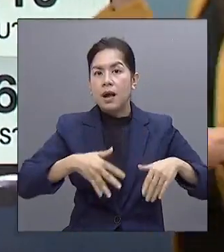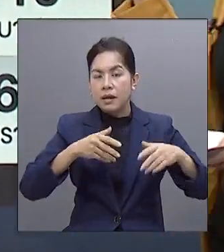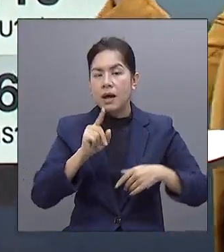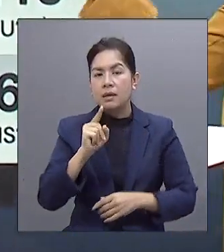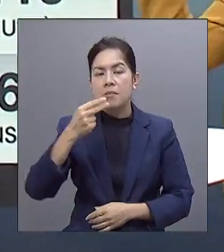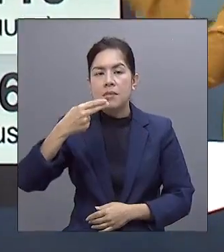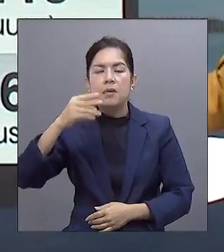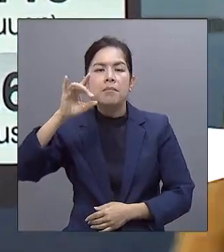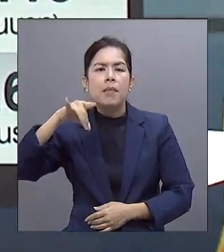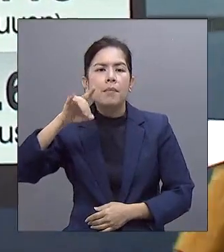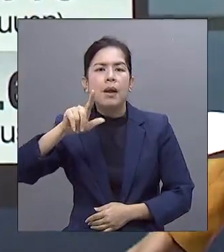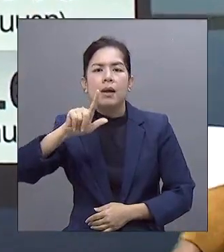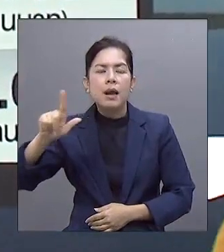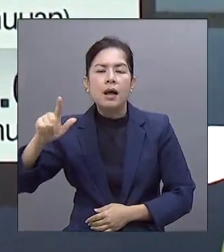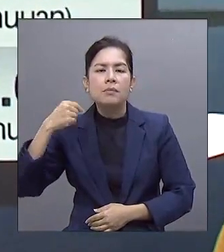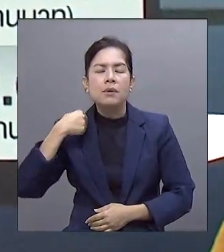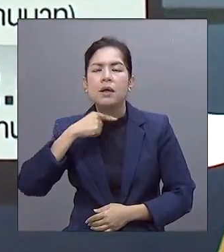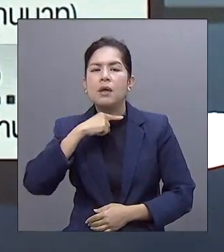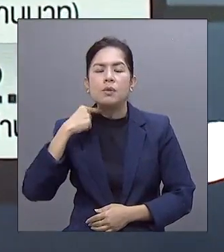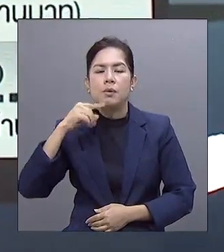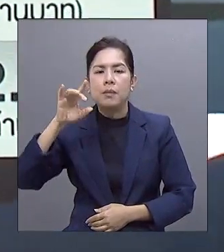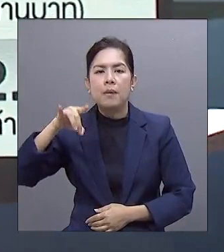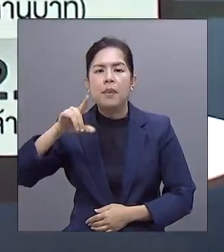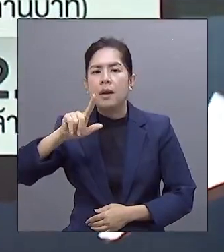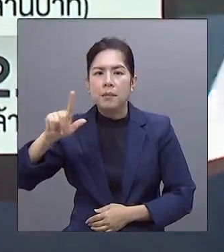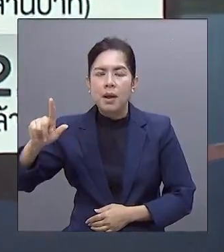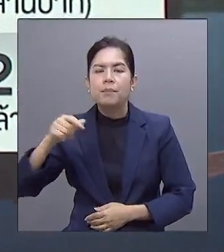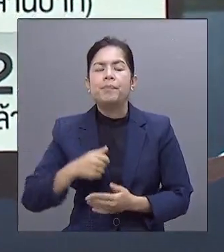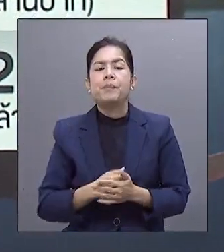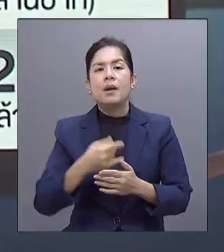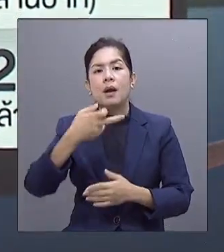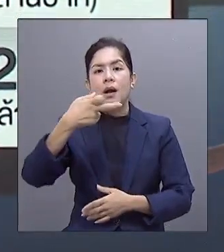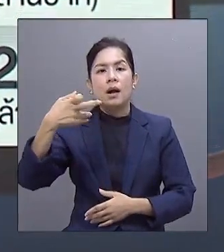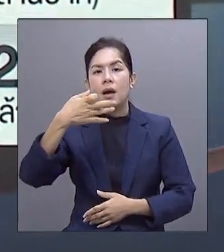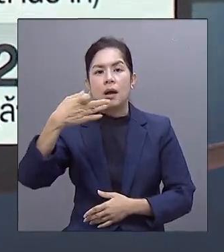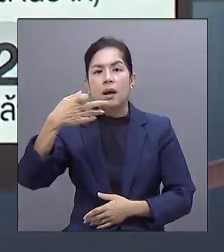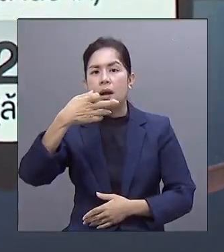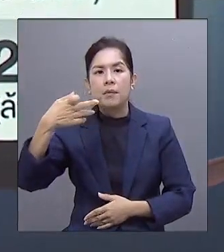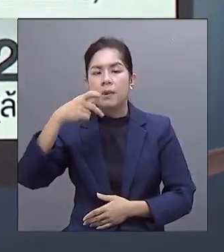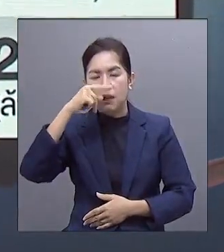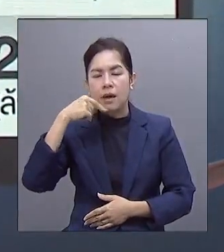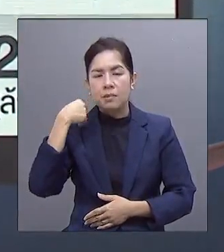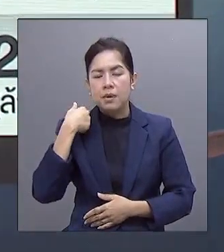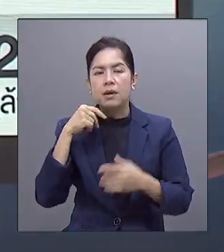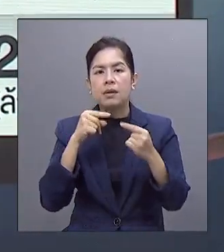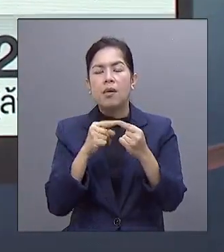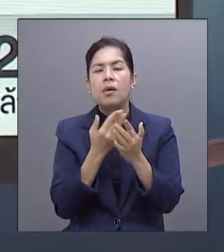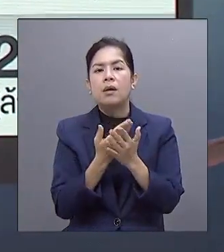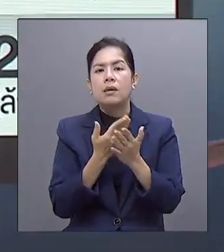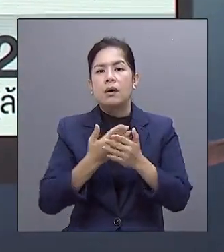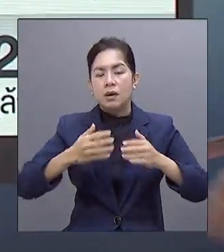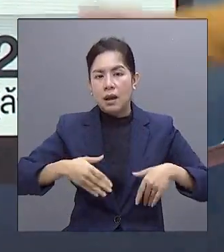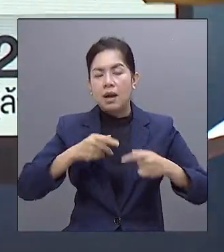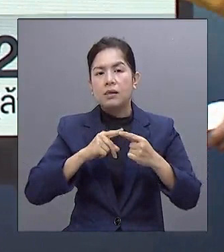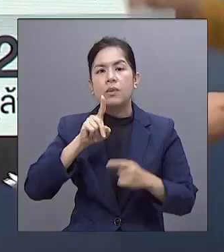ล้านบาทค่ะแต่ว่าขาดทุนไป 8,000ล้านบาทนะคะการบินไทยค่ะสามารถมีรายได้ถึง 1,000ล้าน